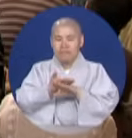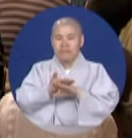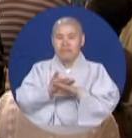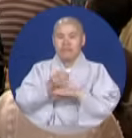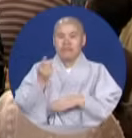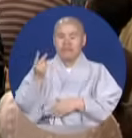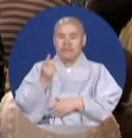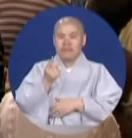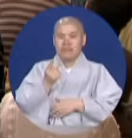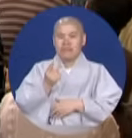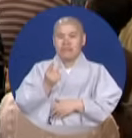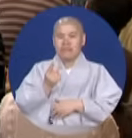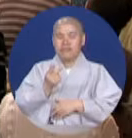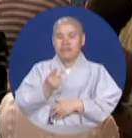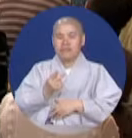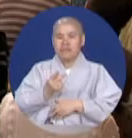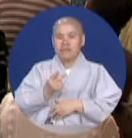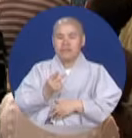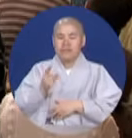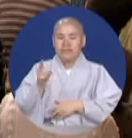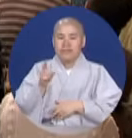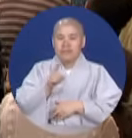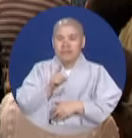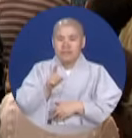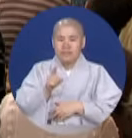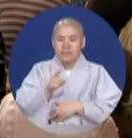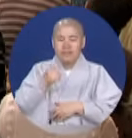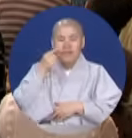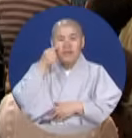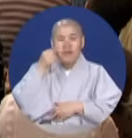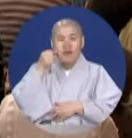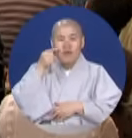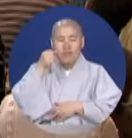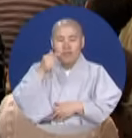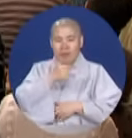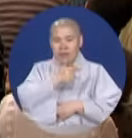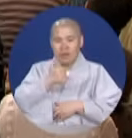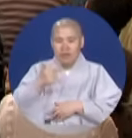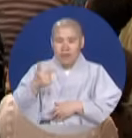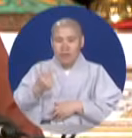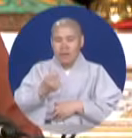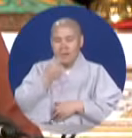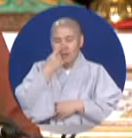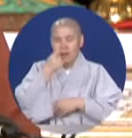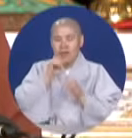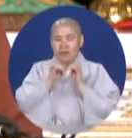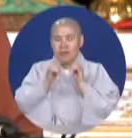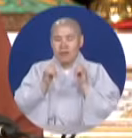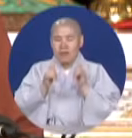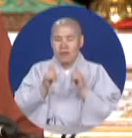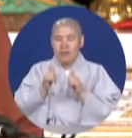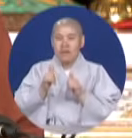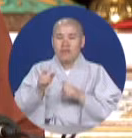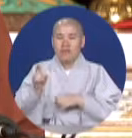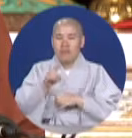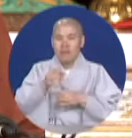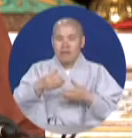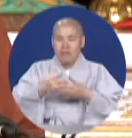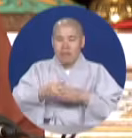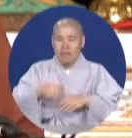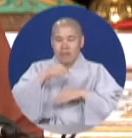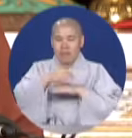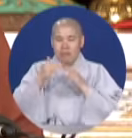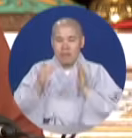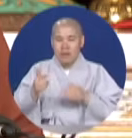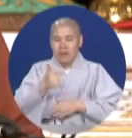그리고 또 어떤 그 일본의 대학자인데 그분이 어느 선방